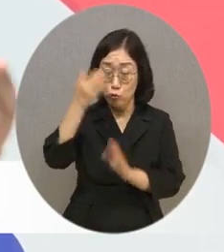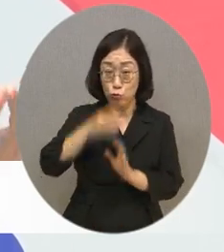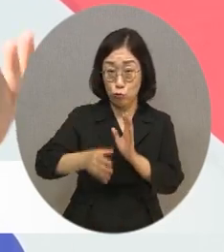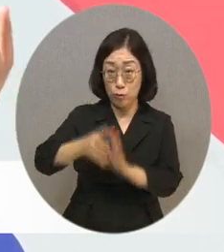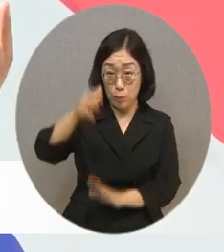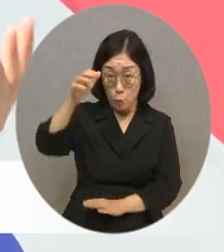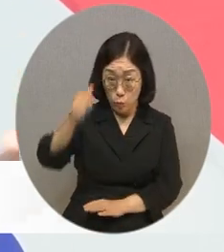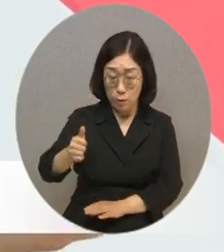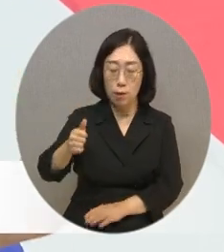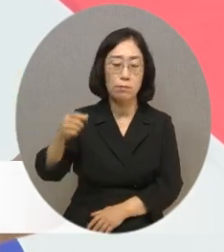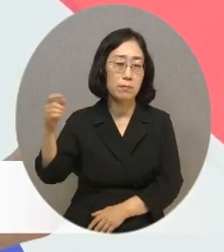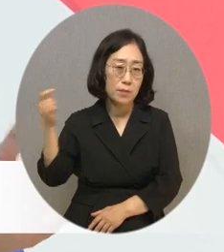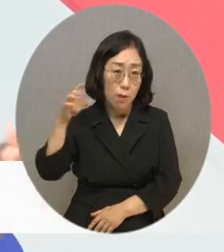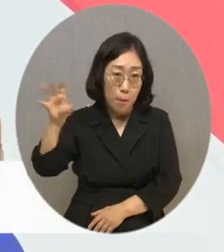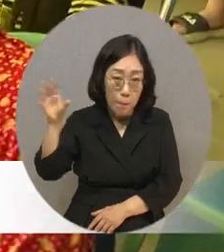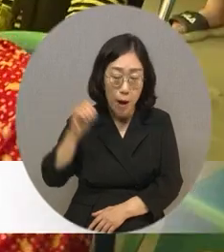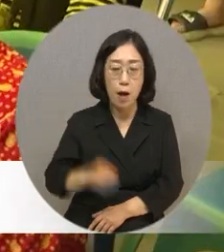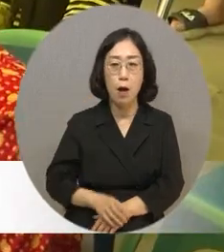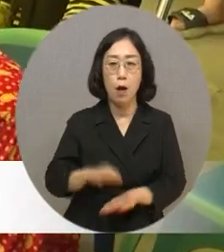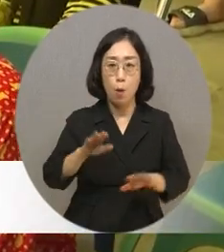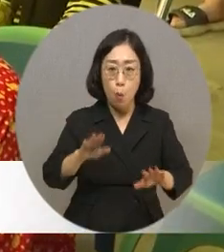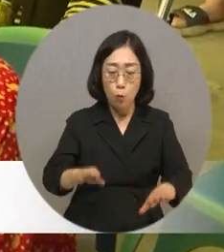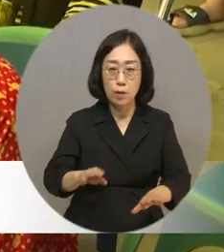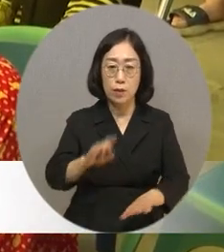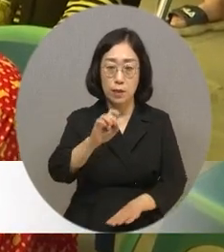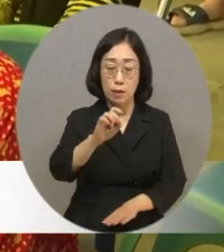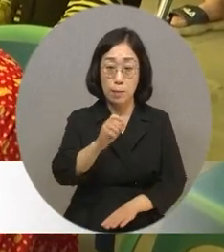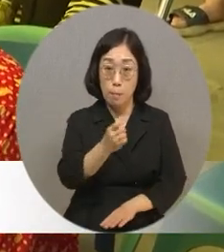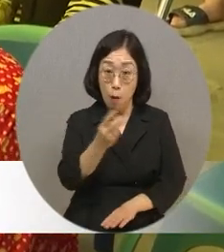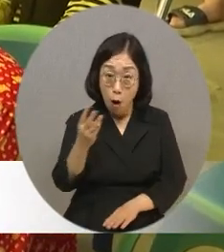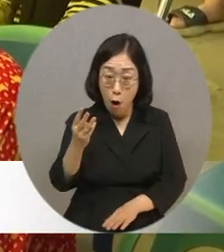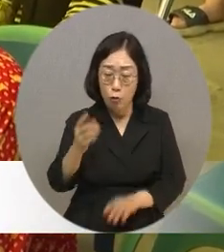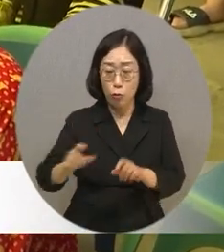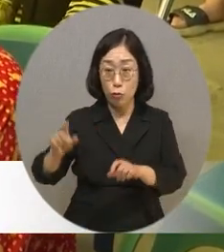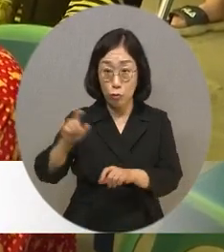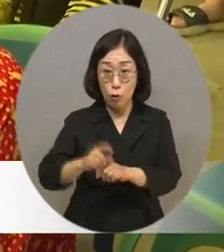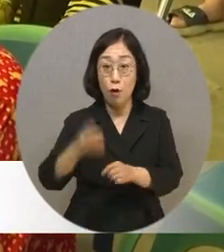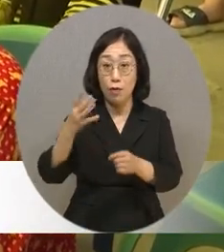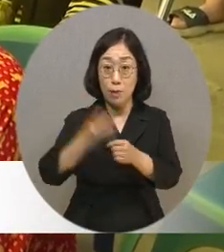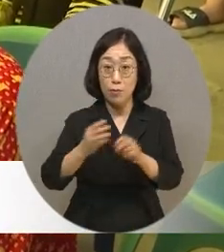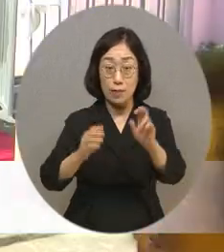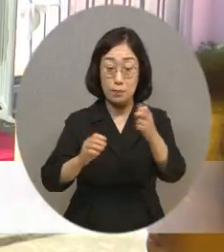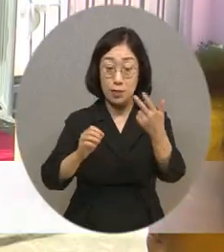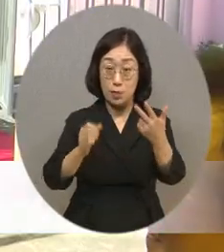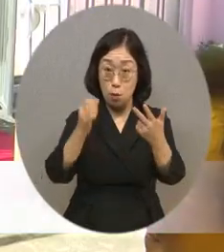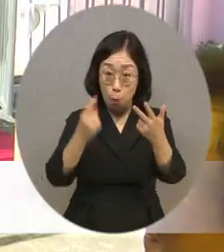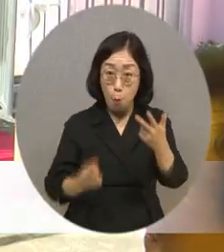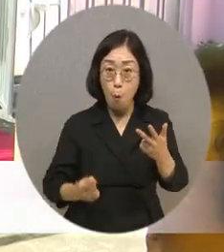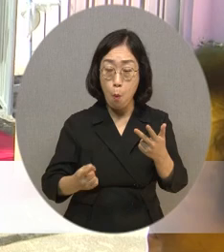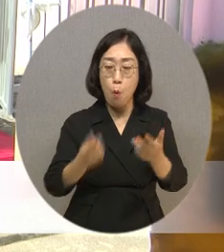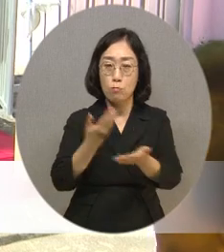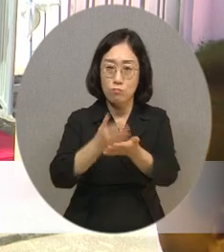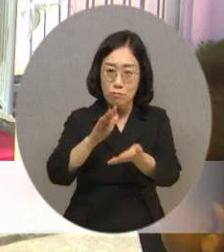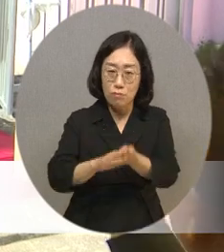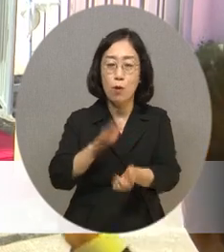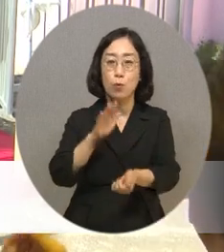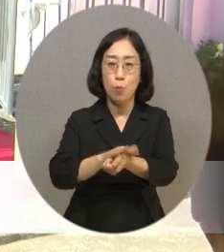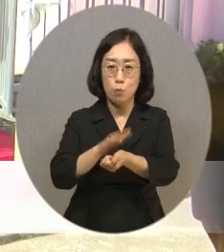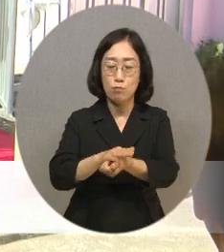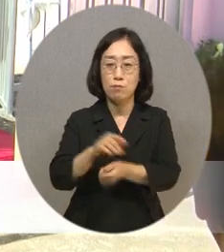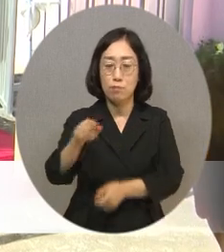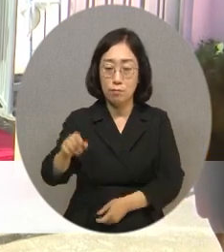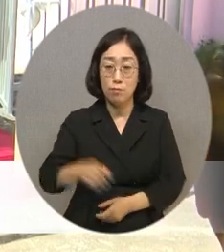22 23호에 이의어 이번 27호 준공에 함께했고 주택 개보수 작업은